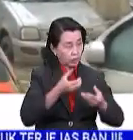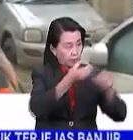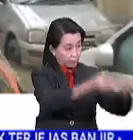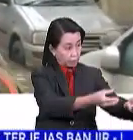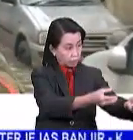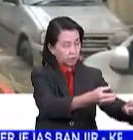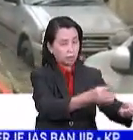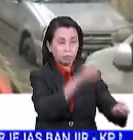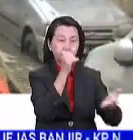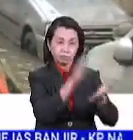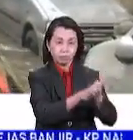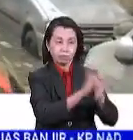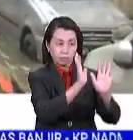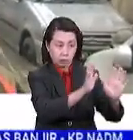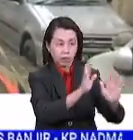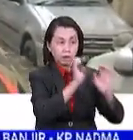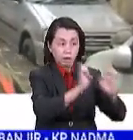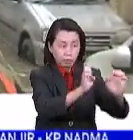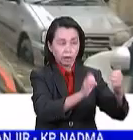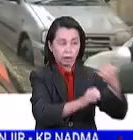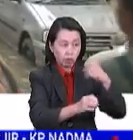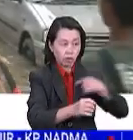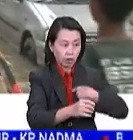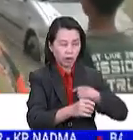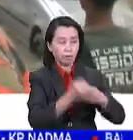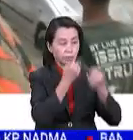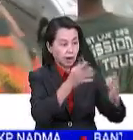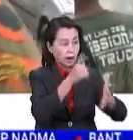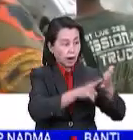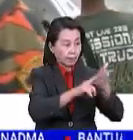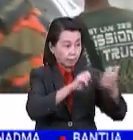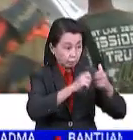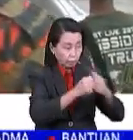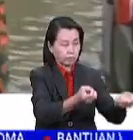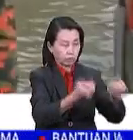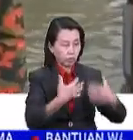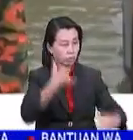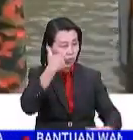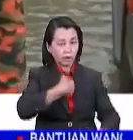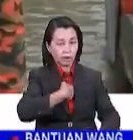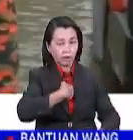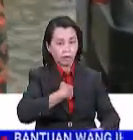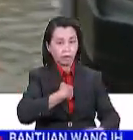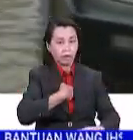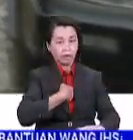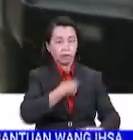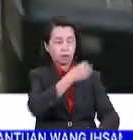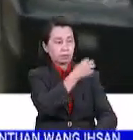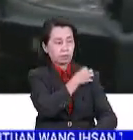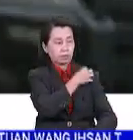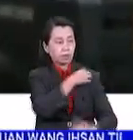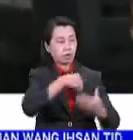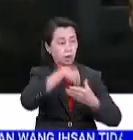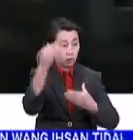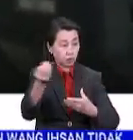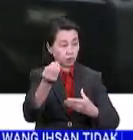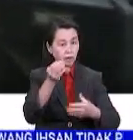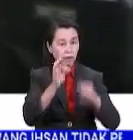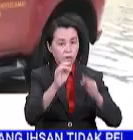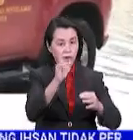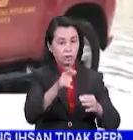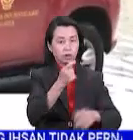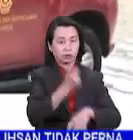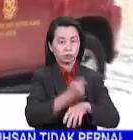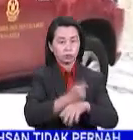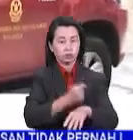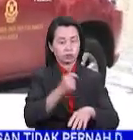of emergency. Saya bagi tahu cakap kalau ada apa-apa boleh call. Saya bagi nombor-nombor pegawai yang kat luar. Lepas tu saya keluar